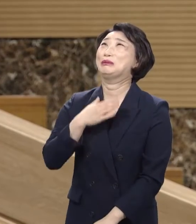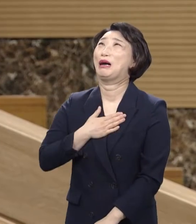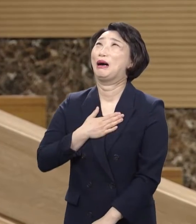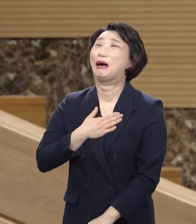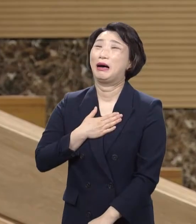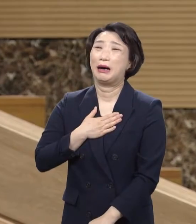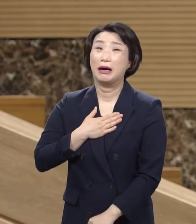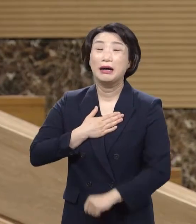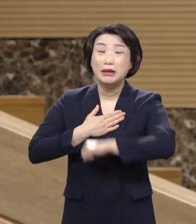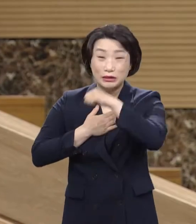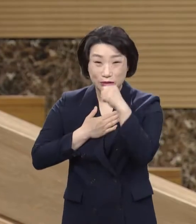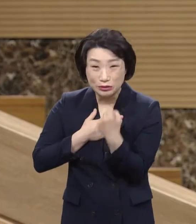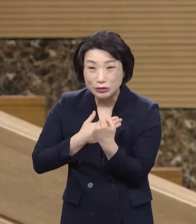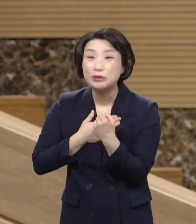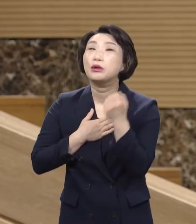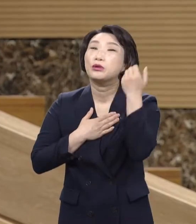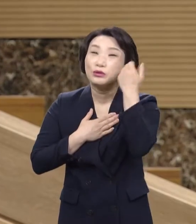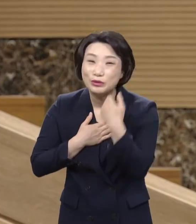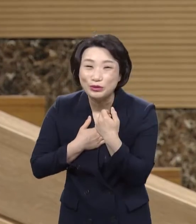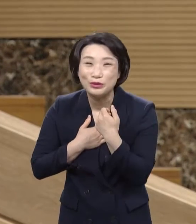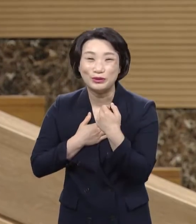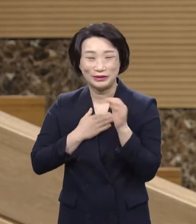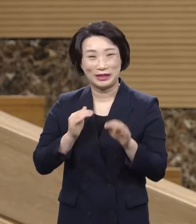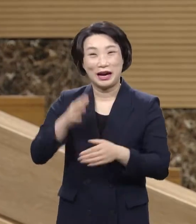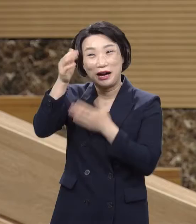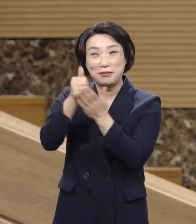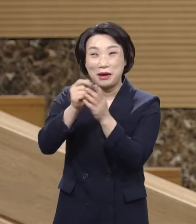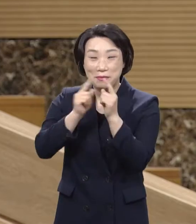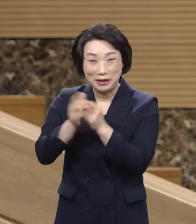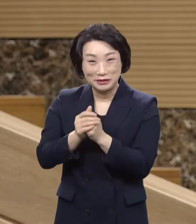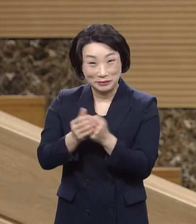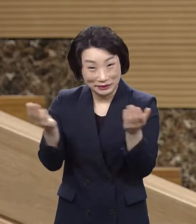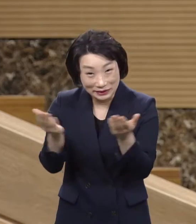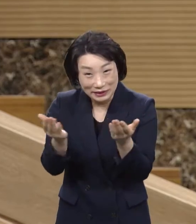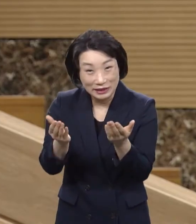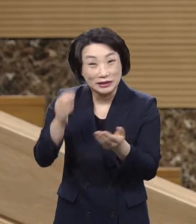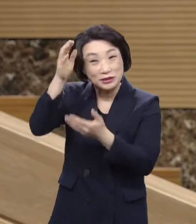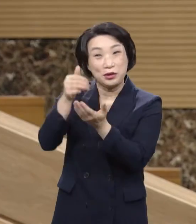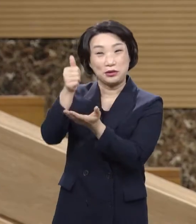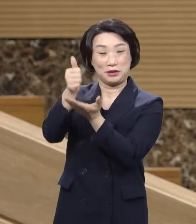잘못했다 이렇게 굴복시키는 이가 누구냐? 말씀으로 일하시는